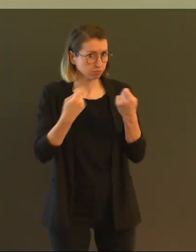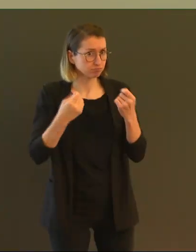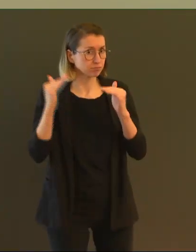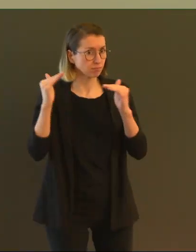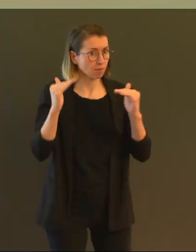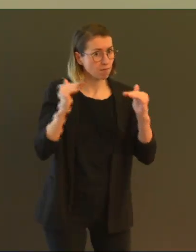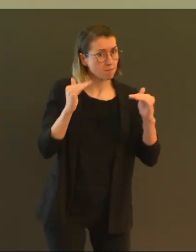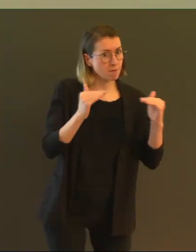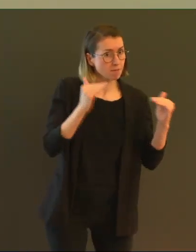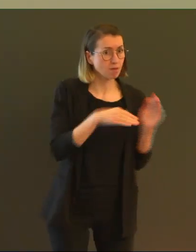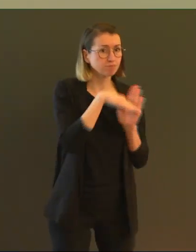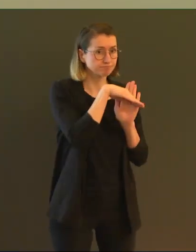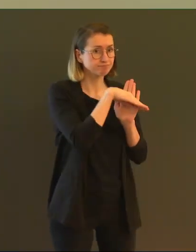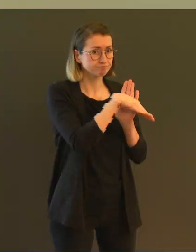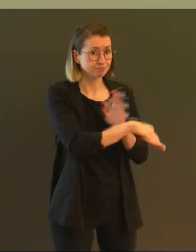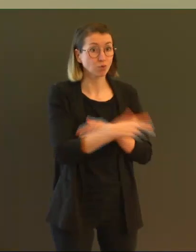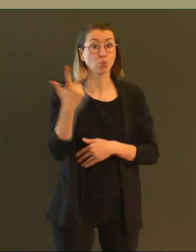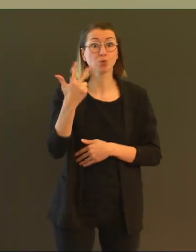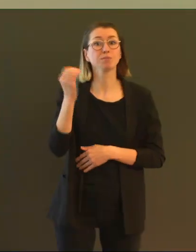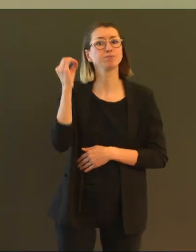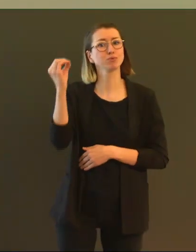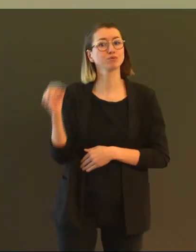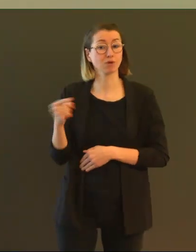de 8% par jour.